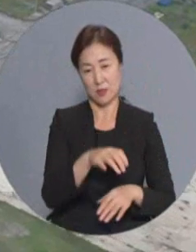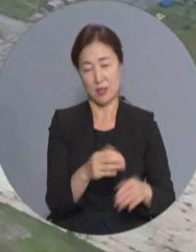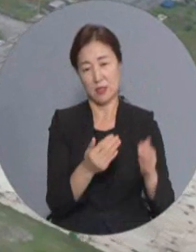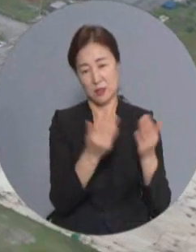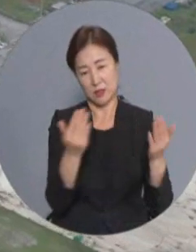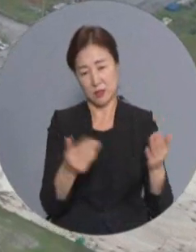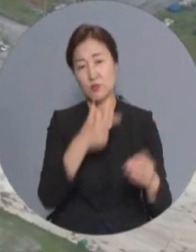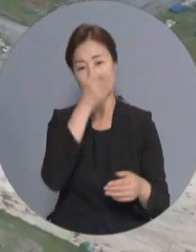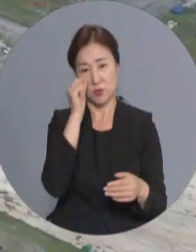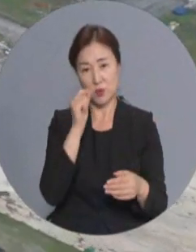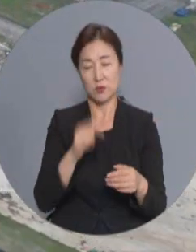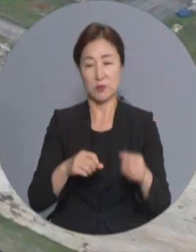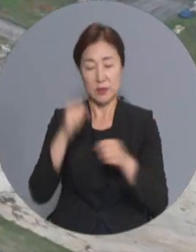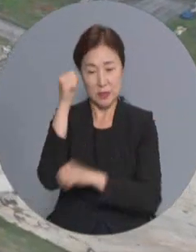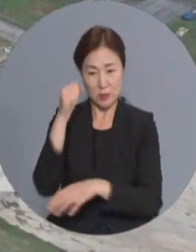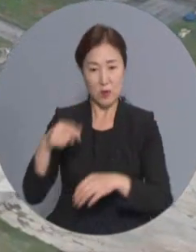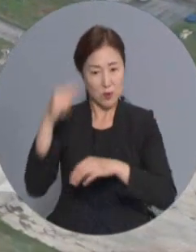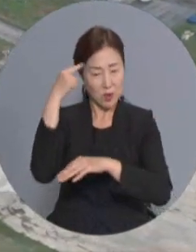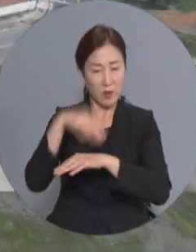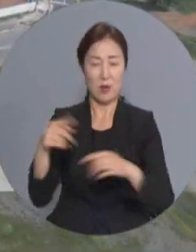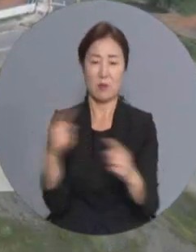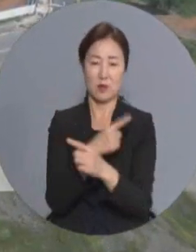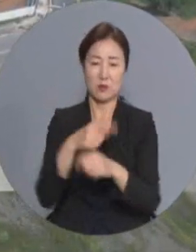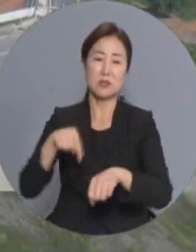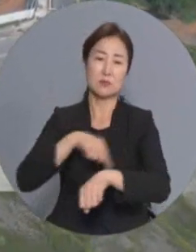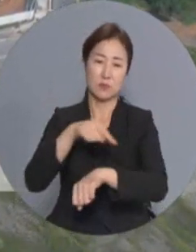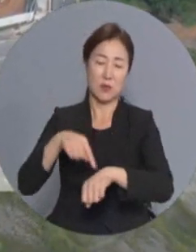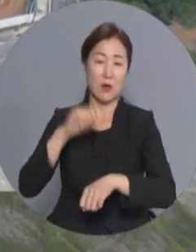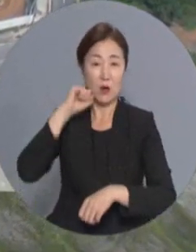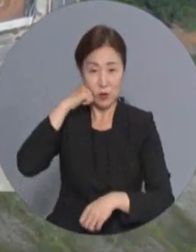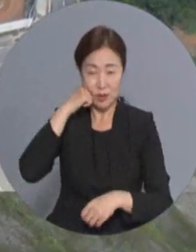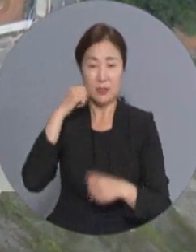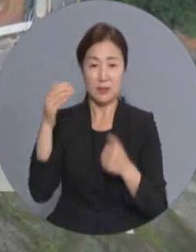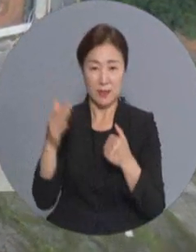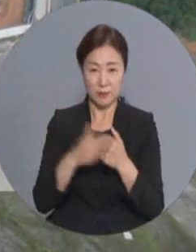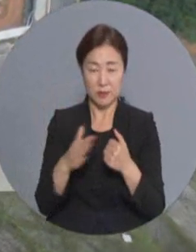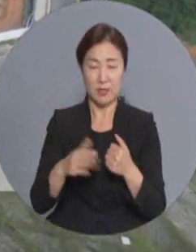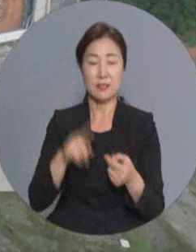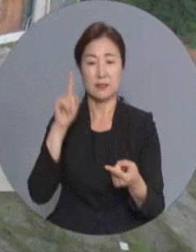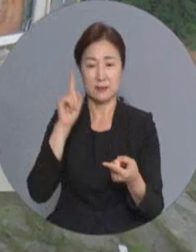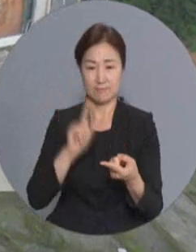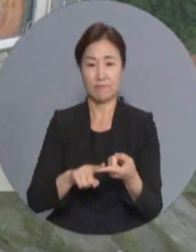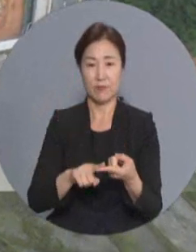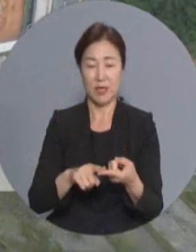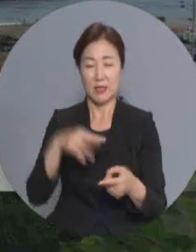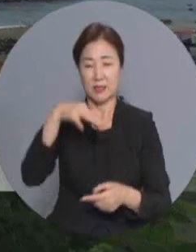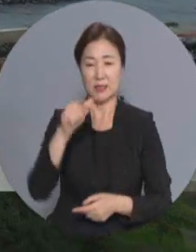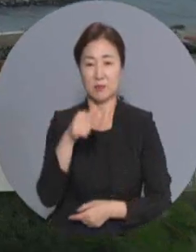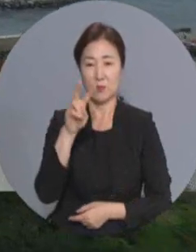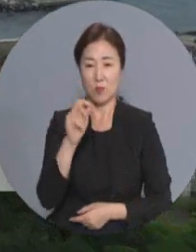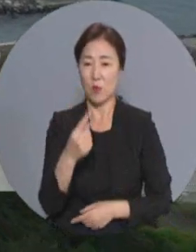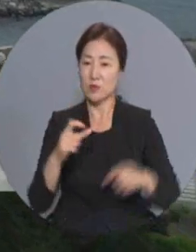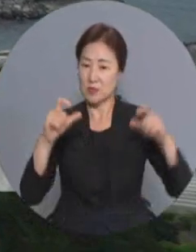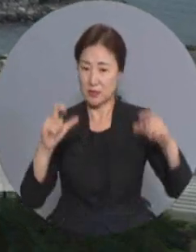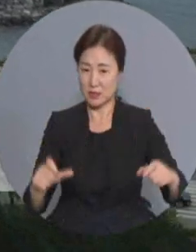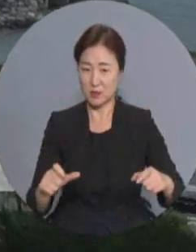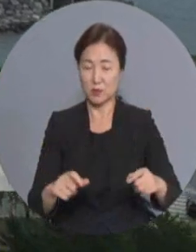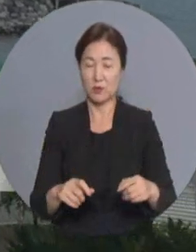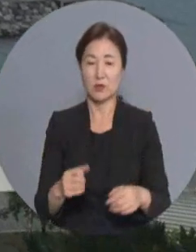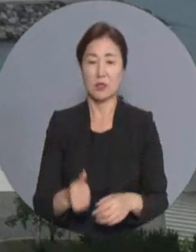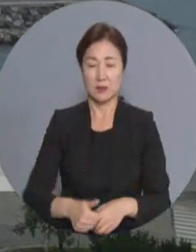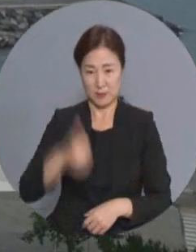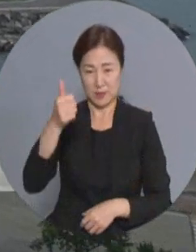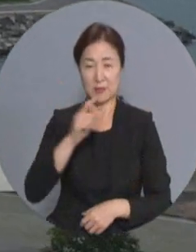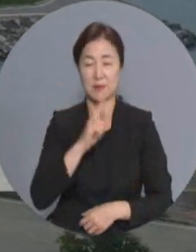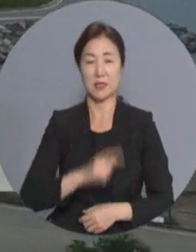부족하고 기본 계획을 재수립는데 상당한 시간이 소유되는 점등을 고려해 진모 지구를 주 행사장으로 유지하기로